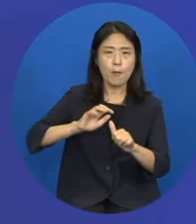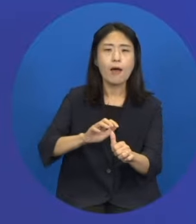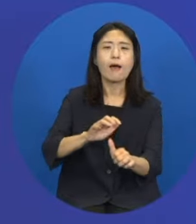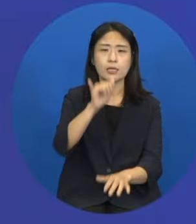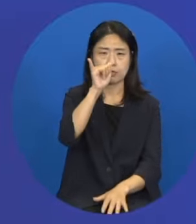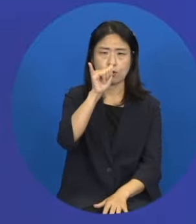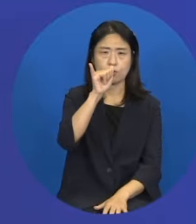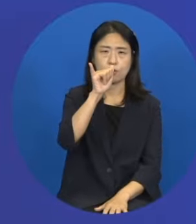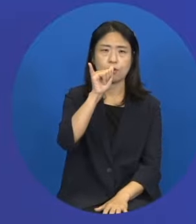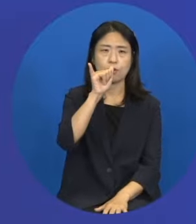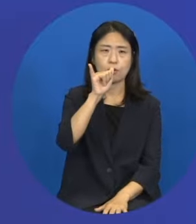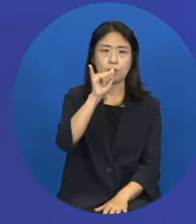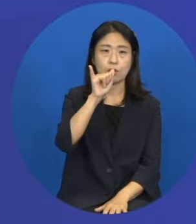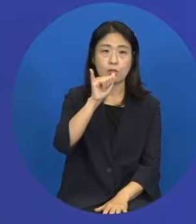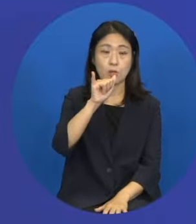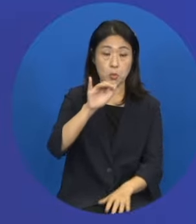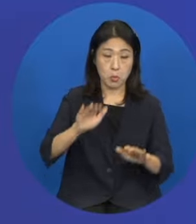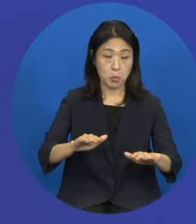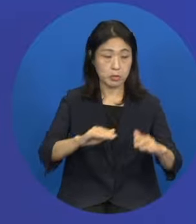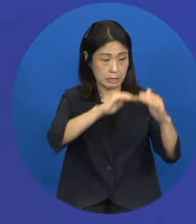본문에도 헤롯이